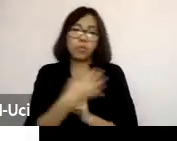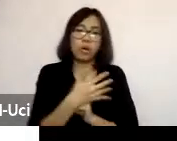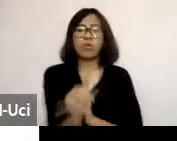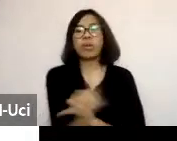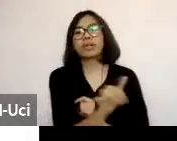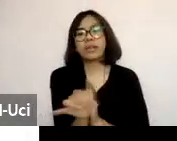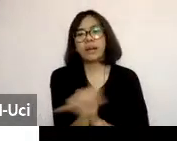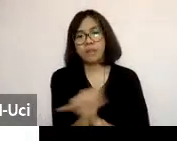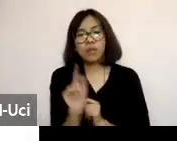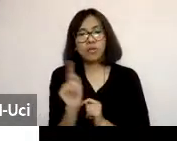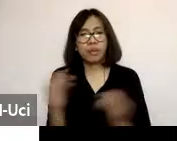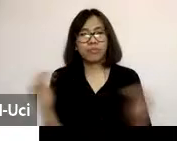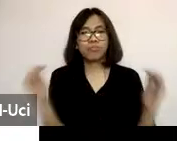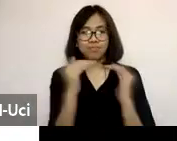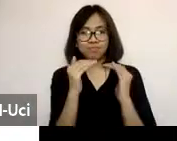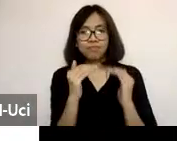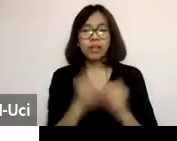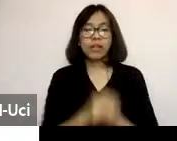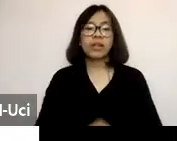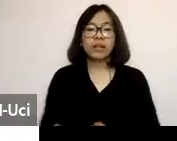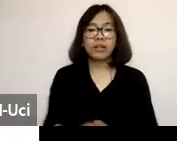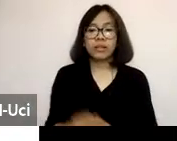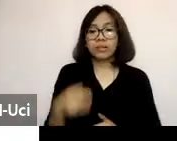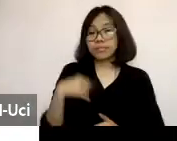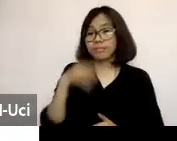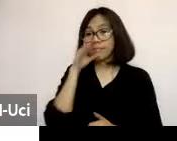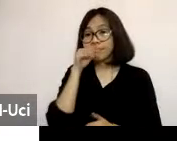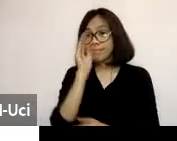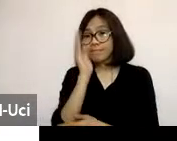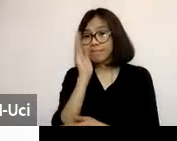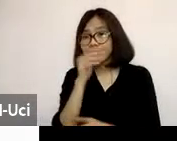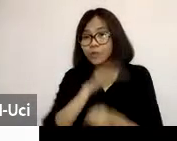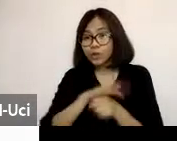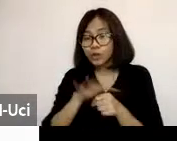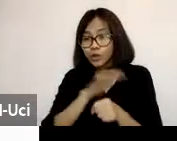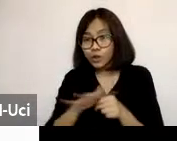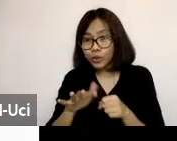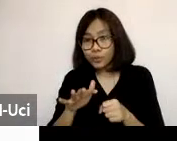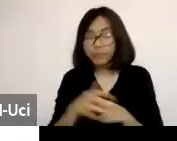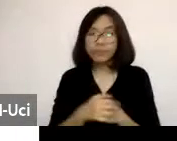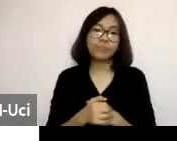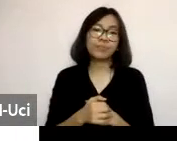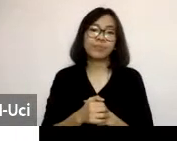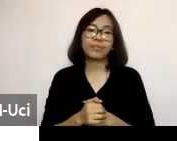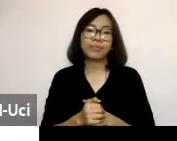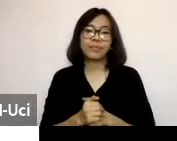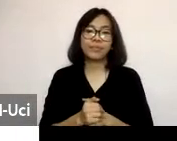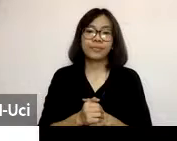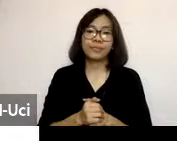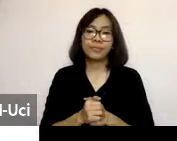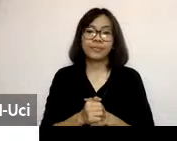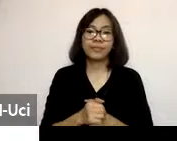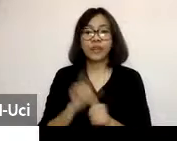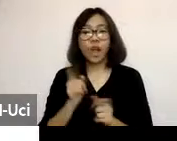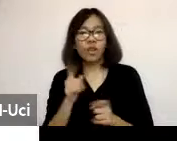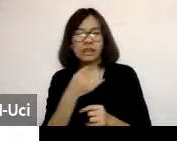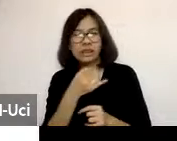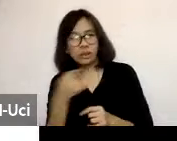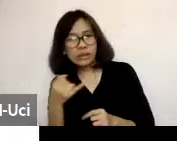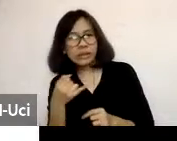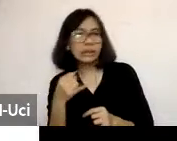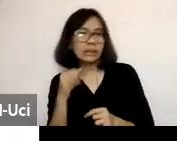UC yaitu yang saya sampaikan Mas berdakwah tanpa gitu sekalian kurang lebihnya Mohon maaf